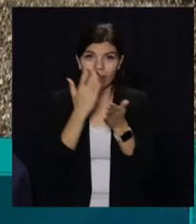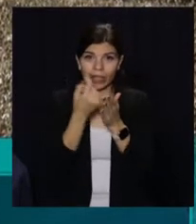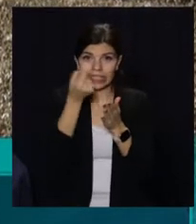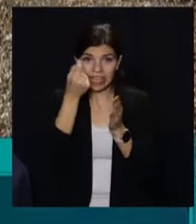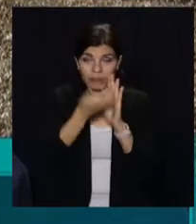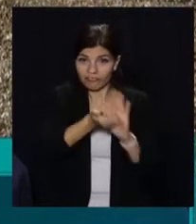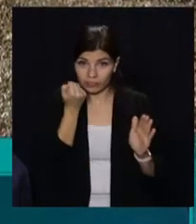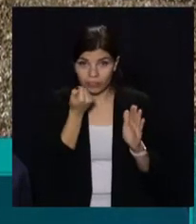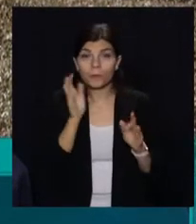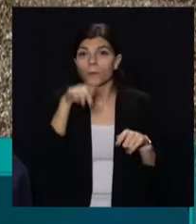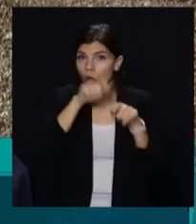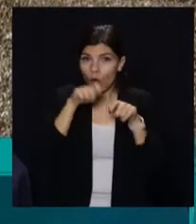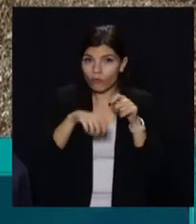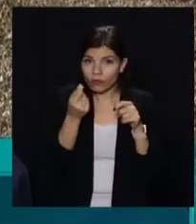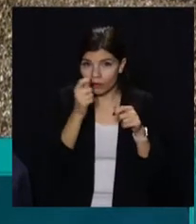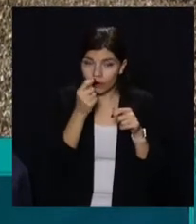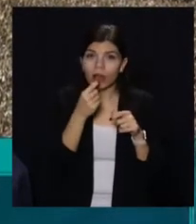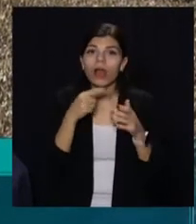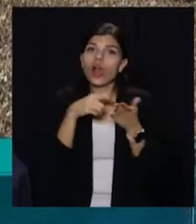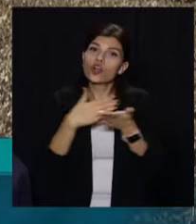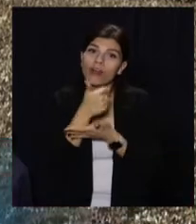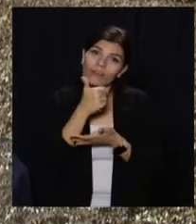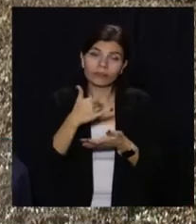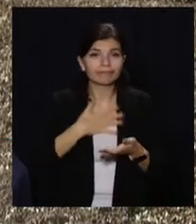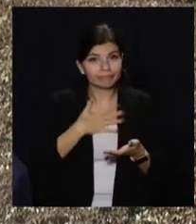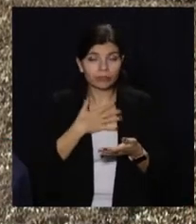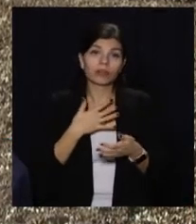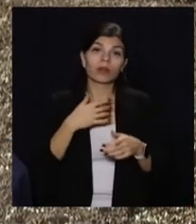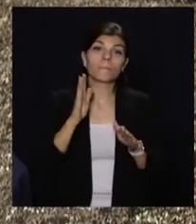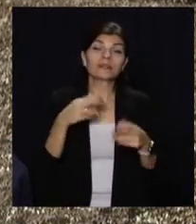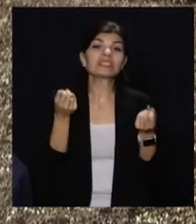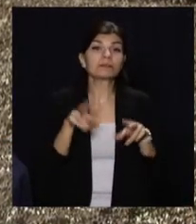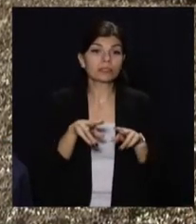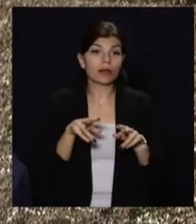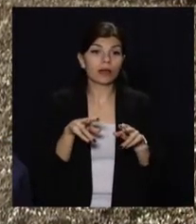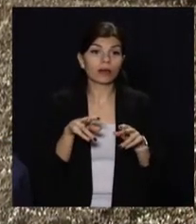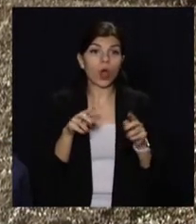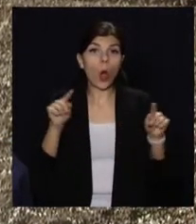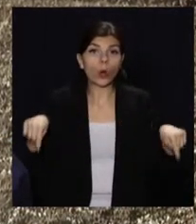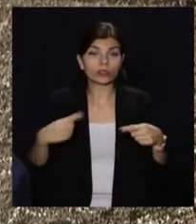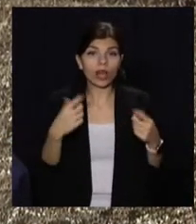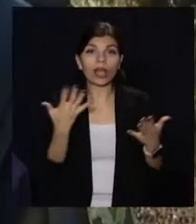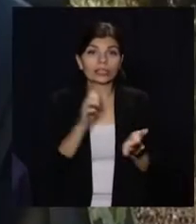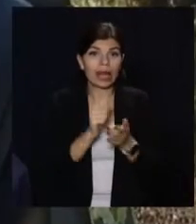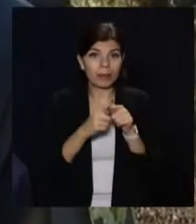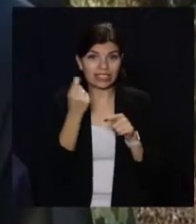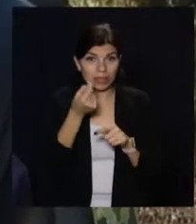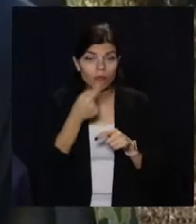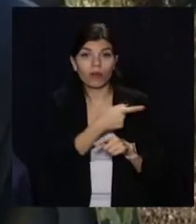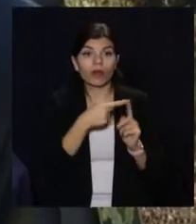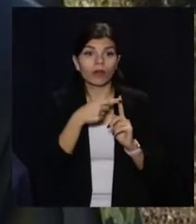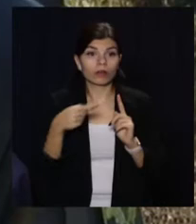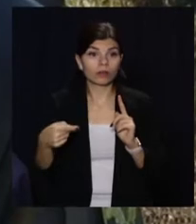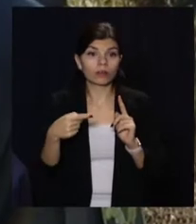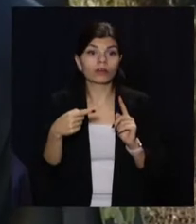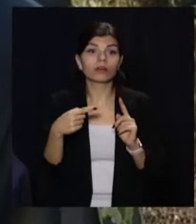проходить перевірку на клас якості після спеціальною організацією, яка займається цим. Рік вона